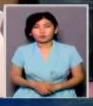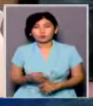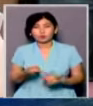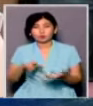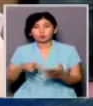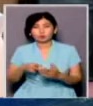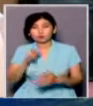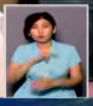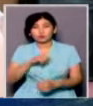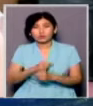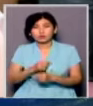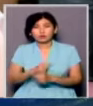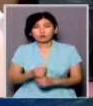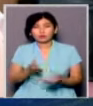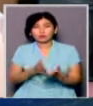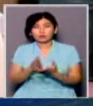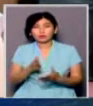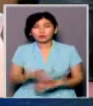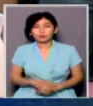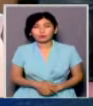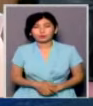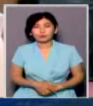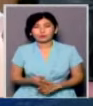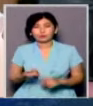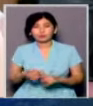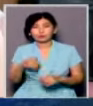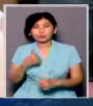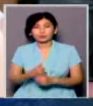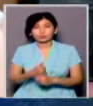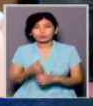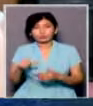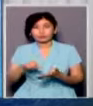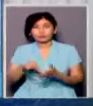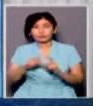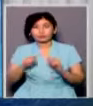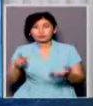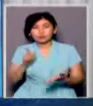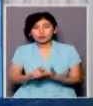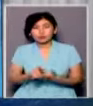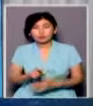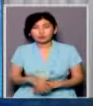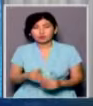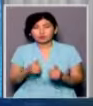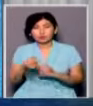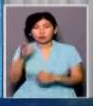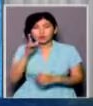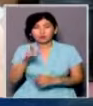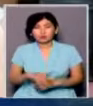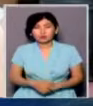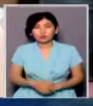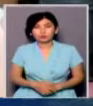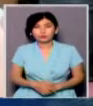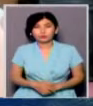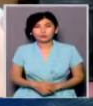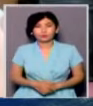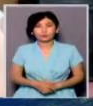жобаларды іске асыруға бағыттау. Бұл негізгі орталықтың ашылудағы мақсаты. Алдағы уақытта